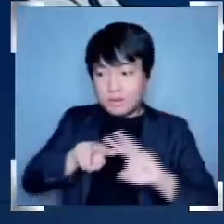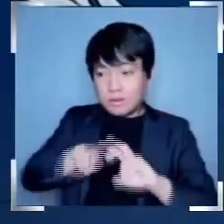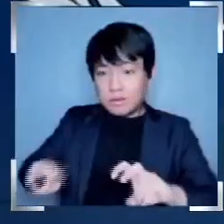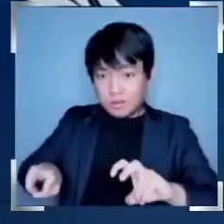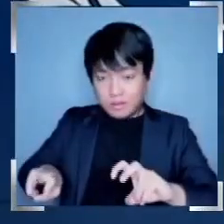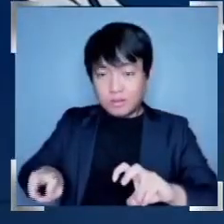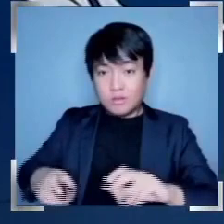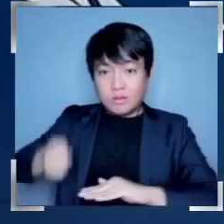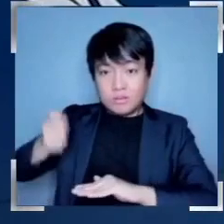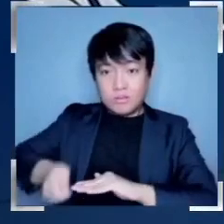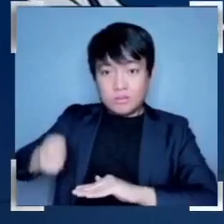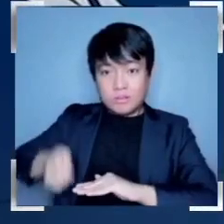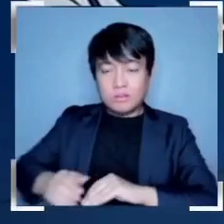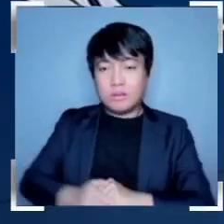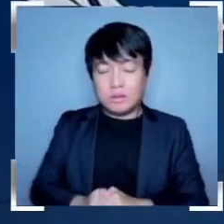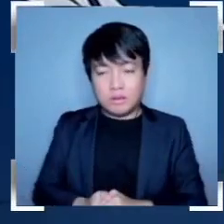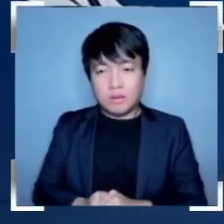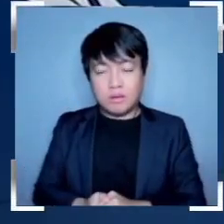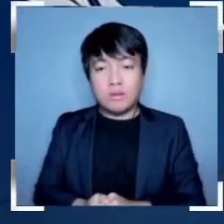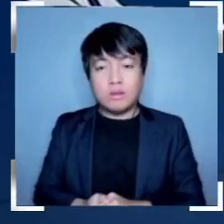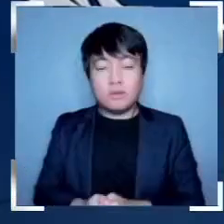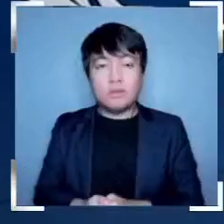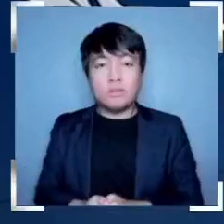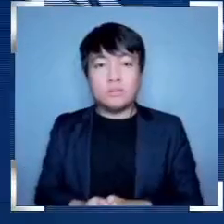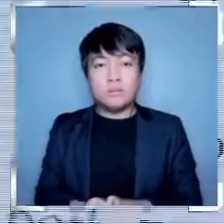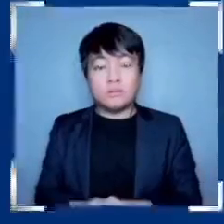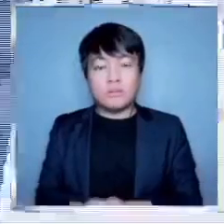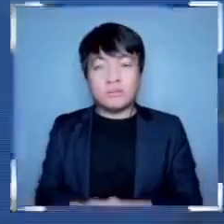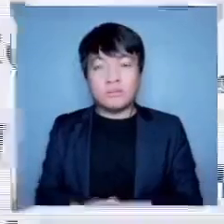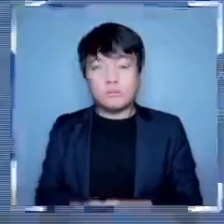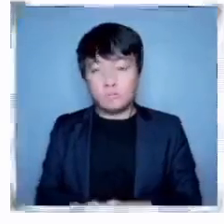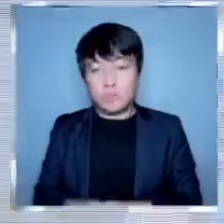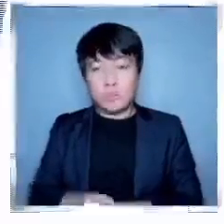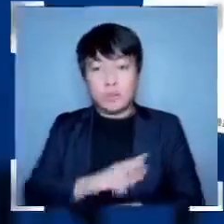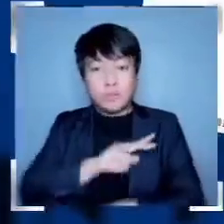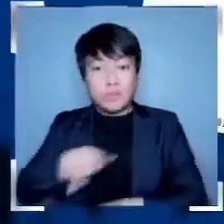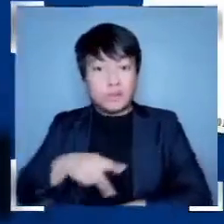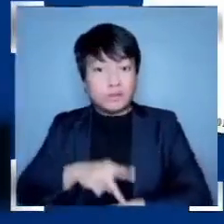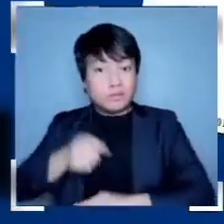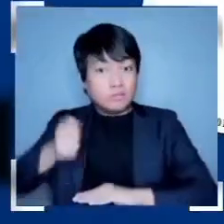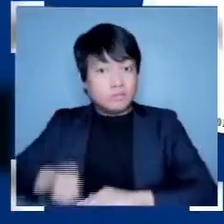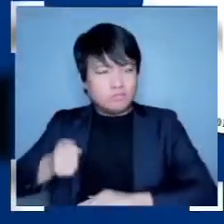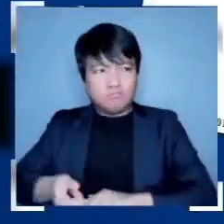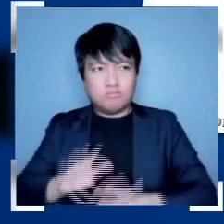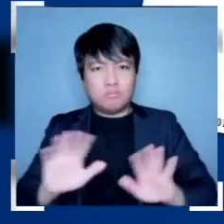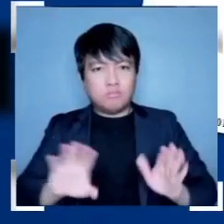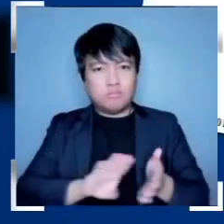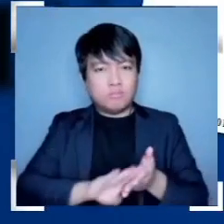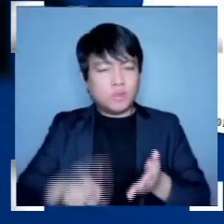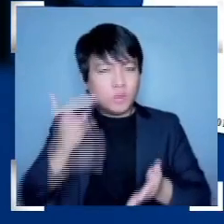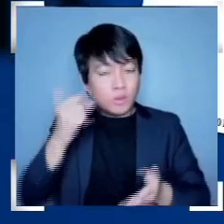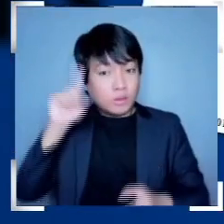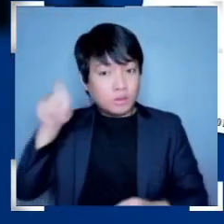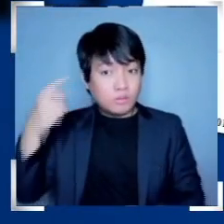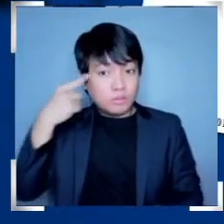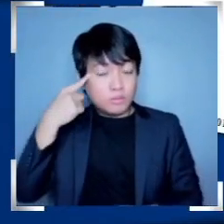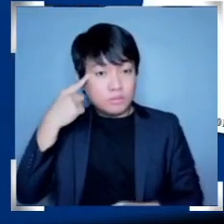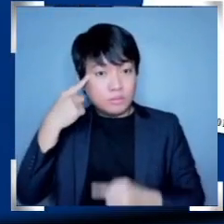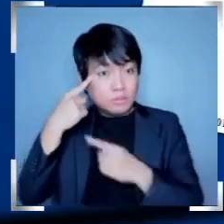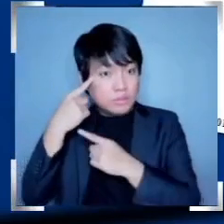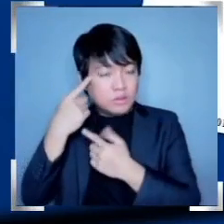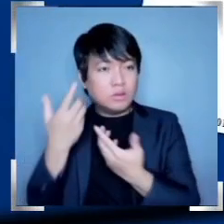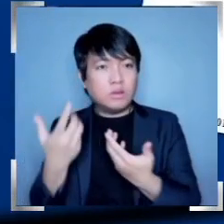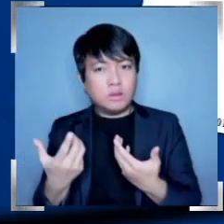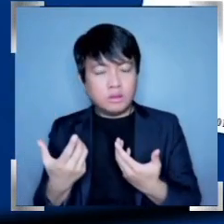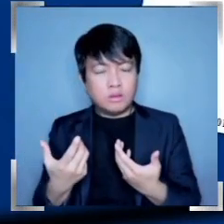tuluyan ng ibinasura ng Appeals Chamber ng Korte. Bigo raw kasi ang ating gobyerno na maipaliwanag ang argumento